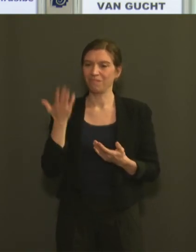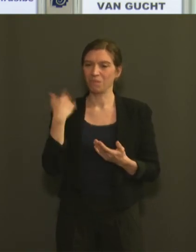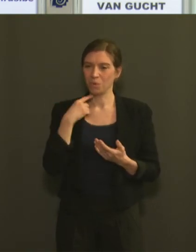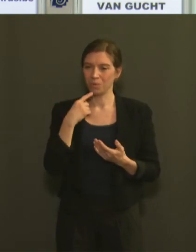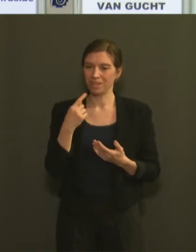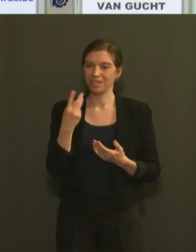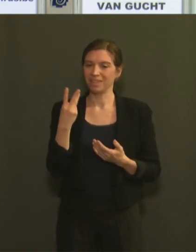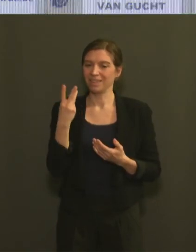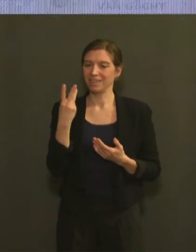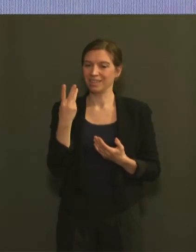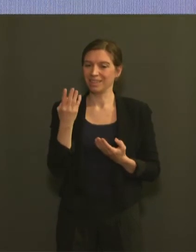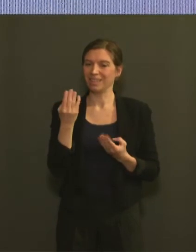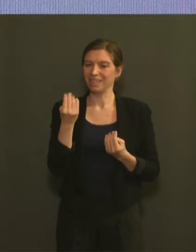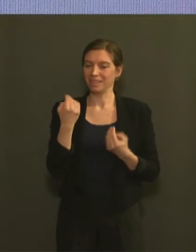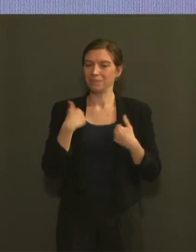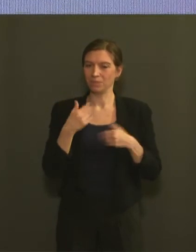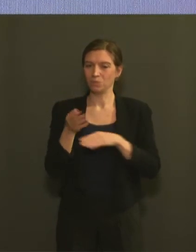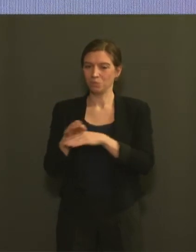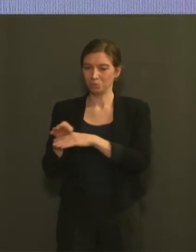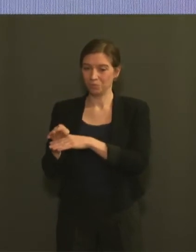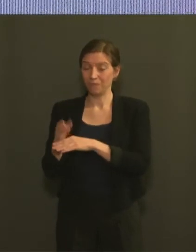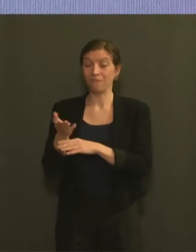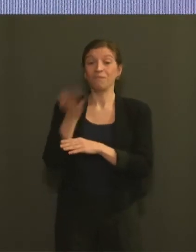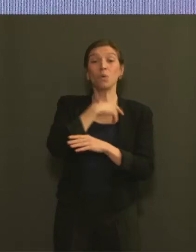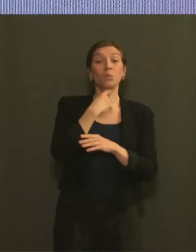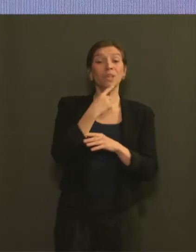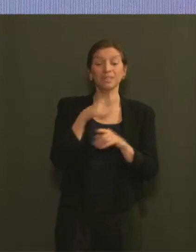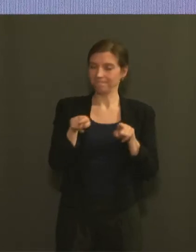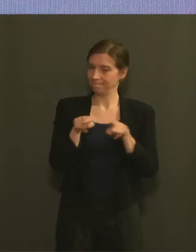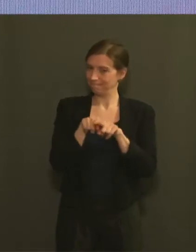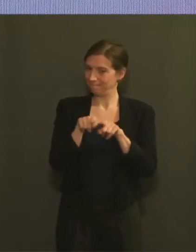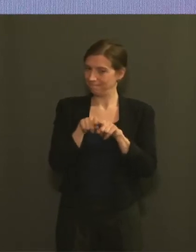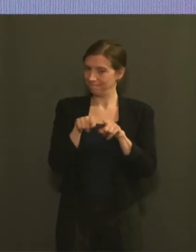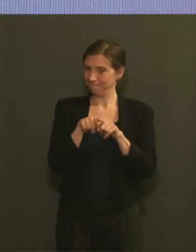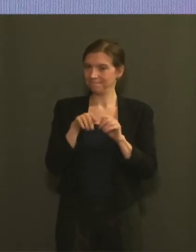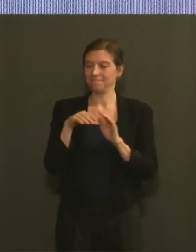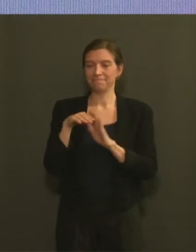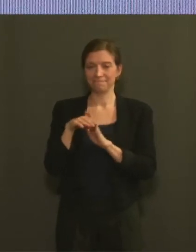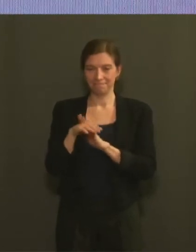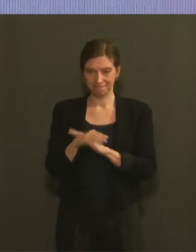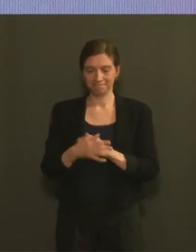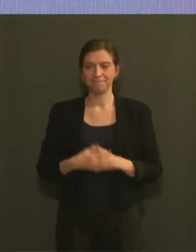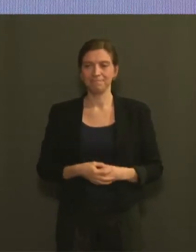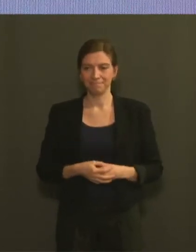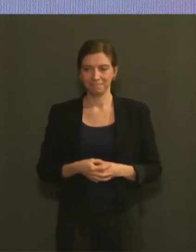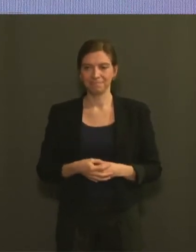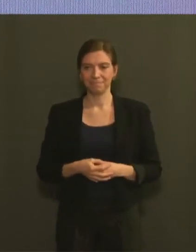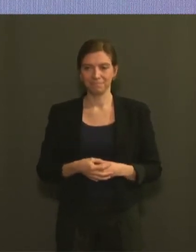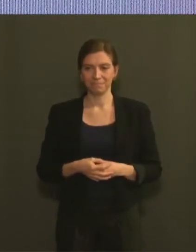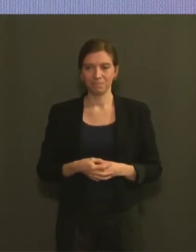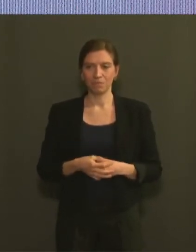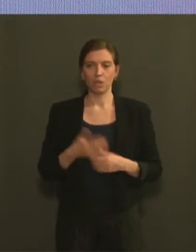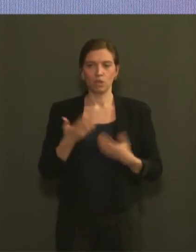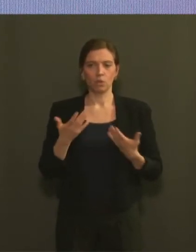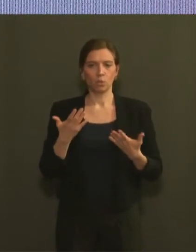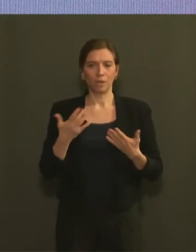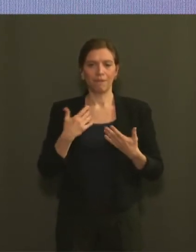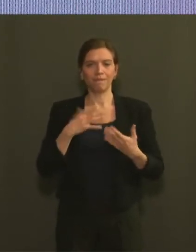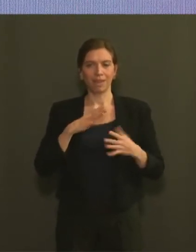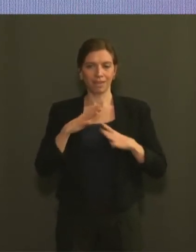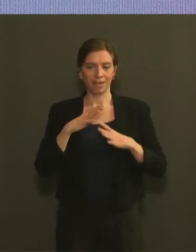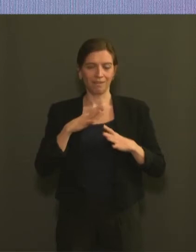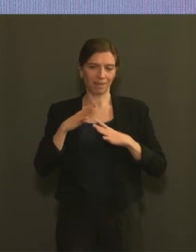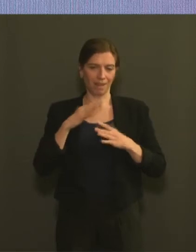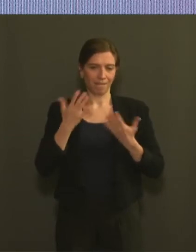le béton est très spécifique on devine joueurs de niveau variant entre rincon y un environnent deux